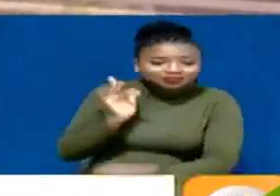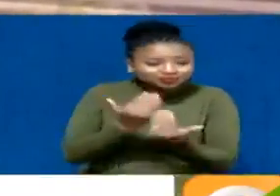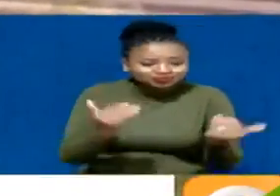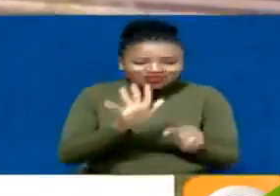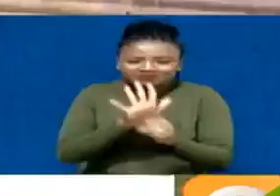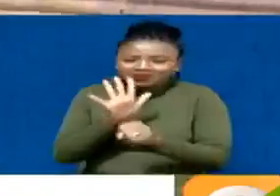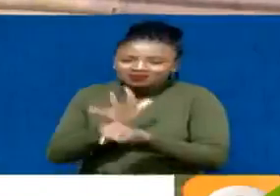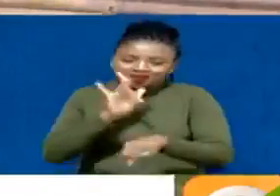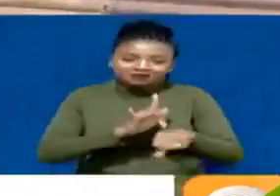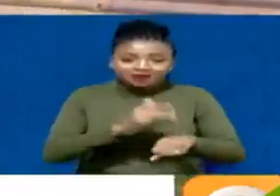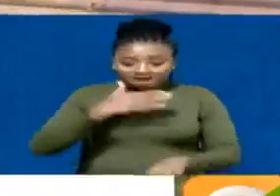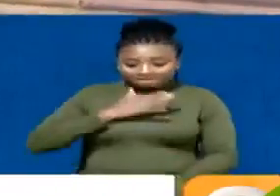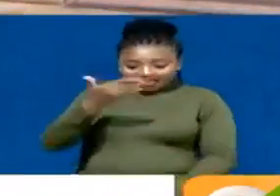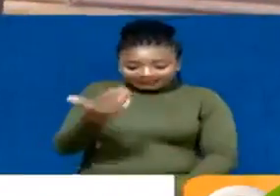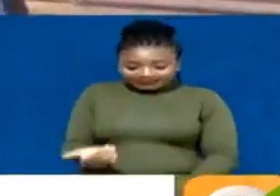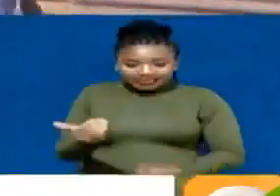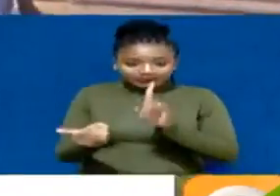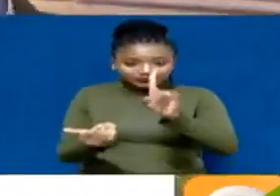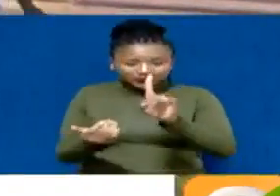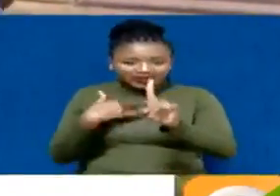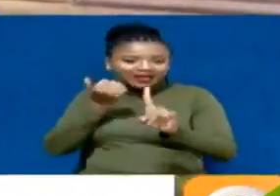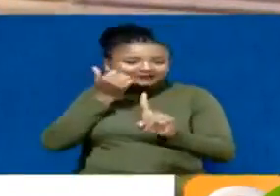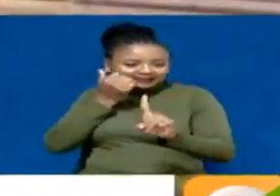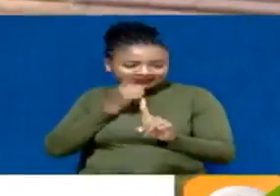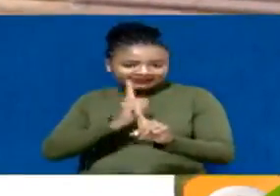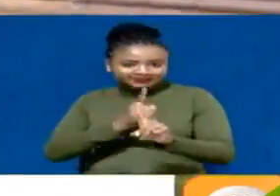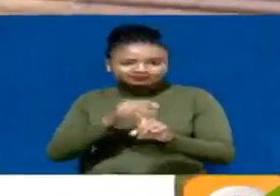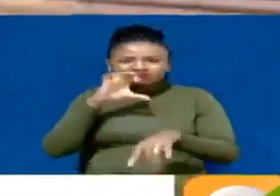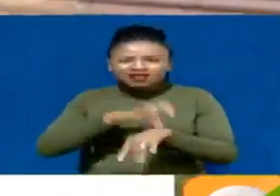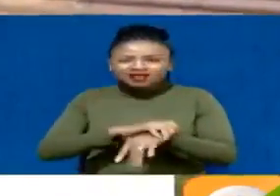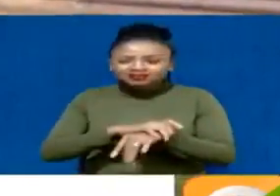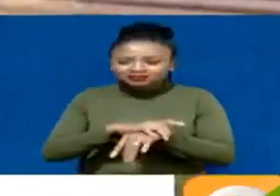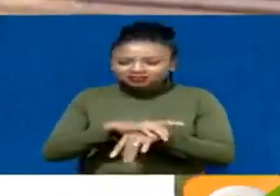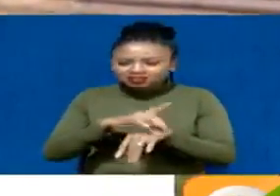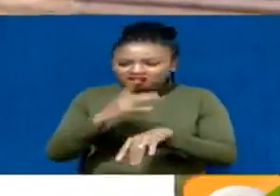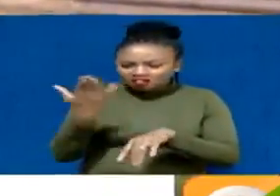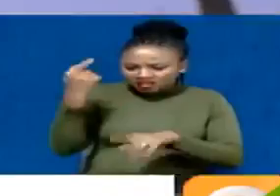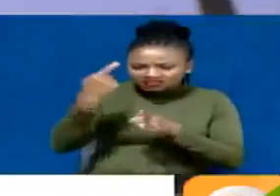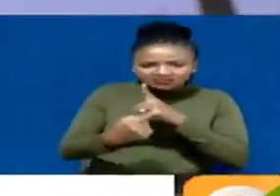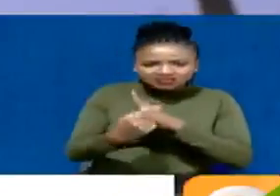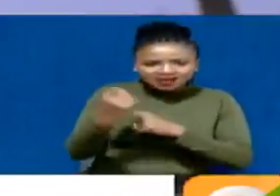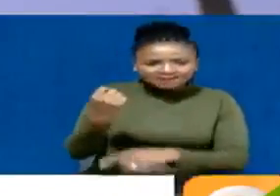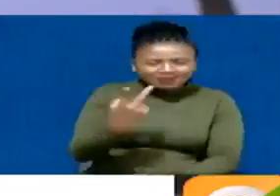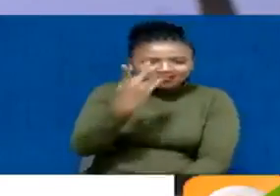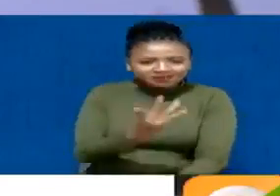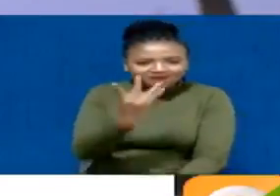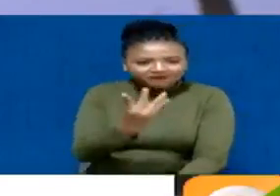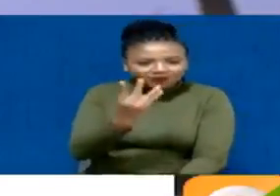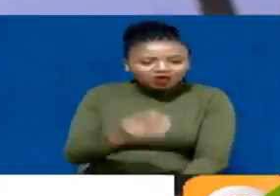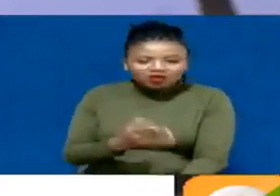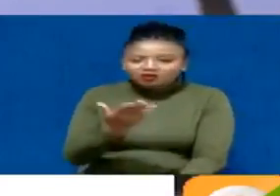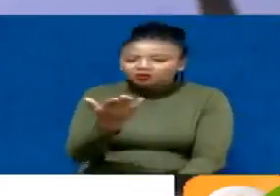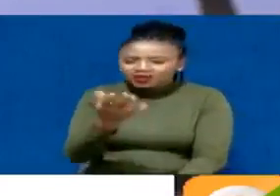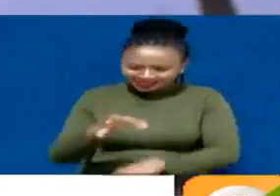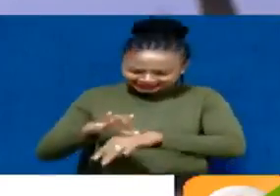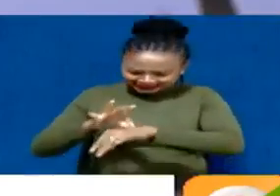watoto. Mimi nilikuwa na mtoto wangu mmoja alipatikana na hiyo ugonjwa last year mwezi wa 4. Alikuwa ni ana ngozi mbaya